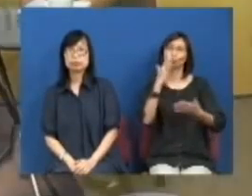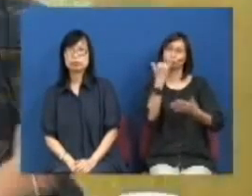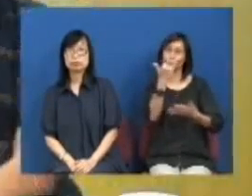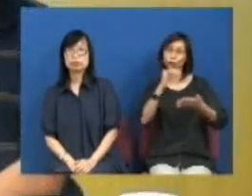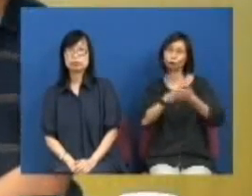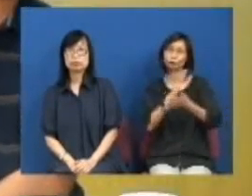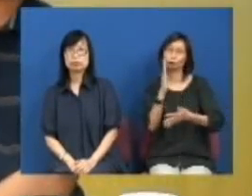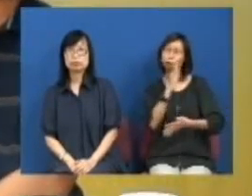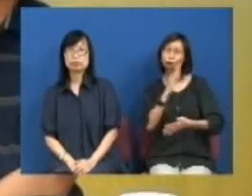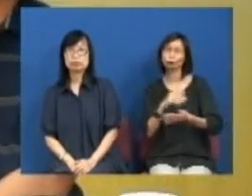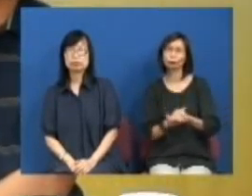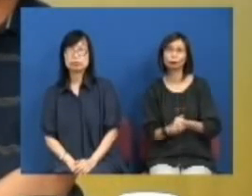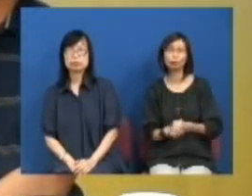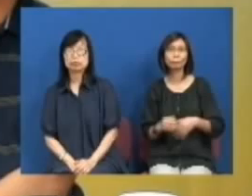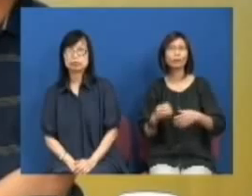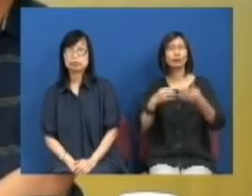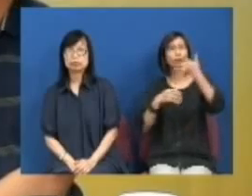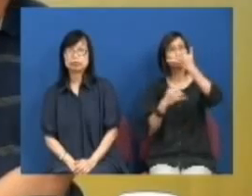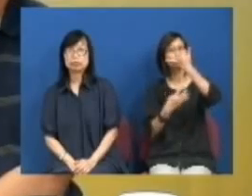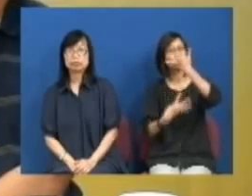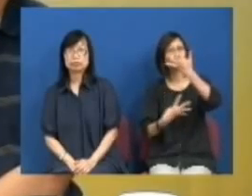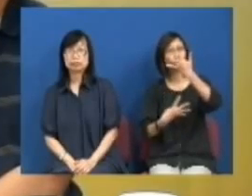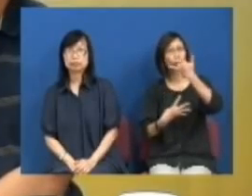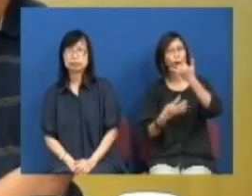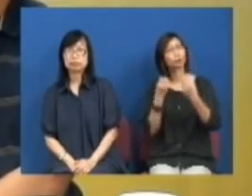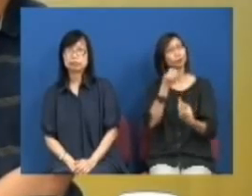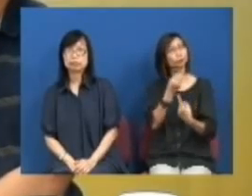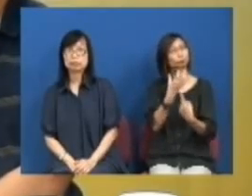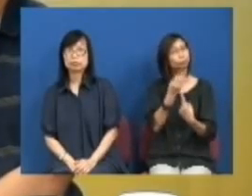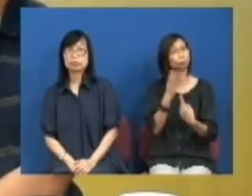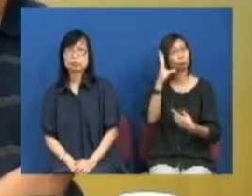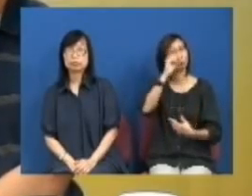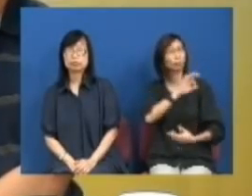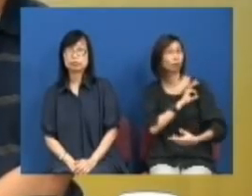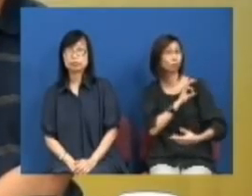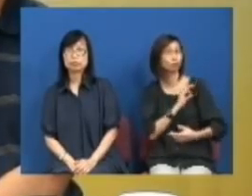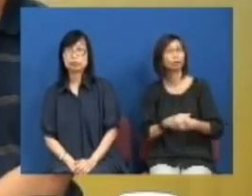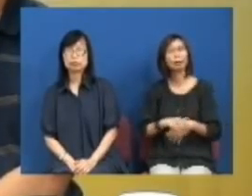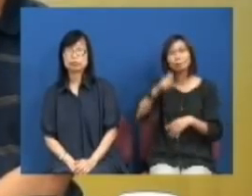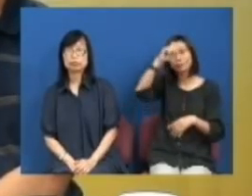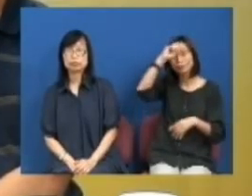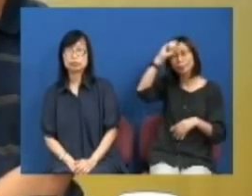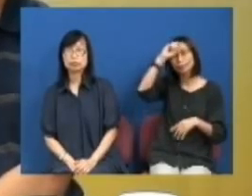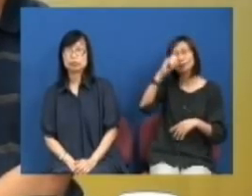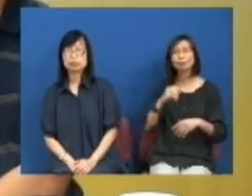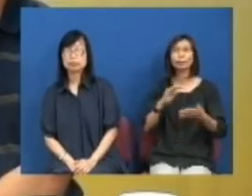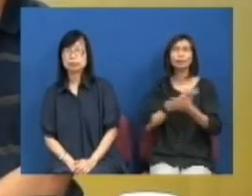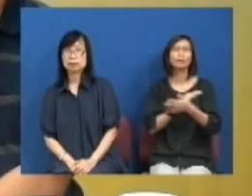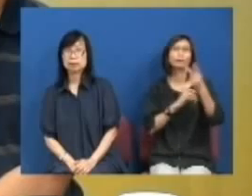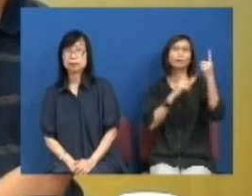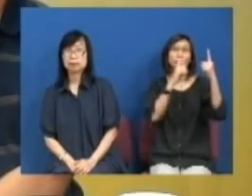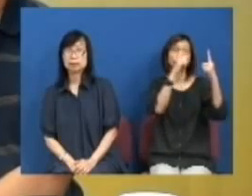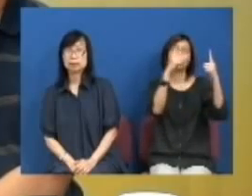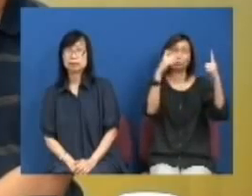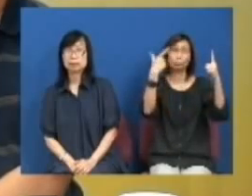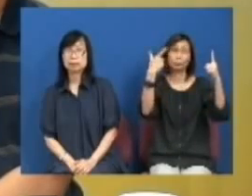諗好多時人都有好多香港人都會覺得就係話悼念六四係悼念國內嘅民主運動喺1989年被鎮壓，咁但係其